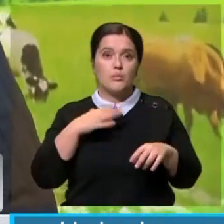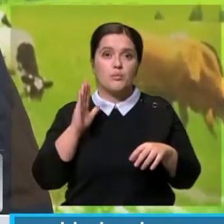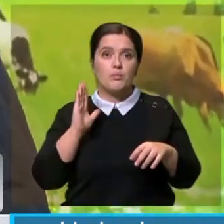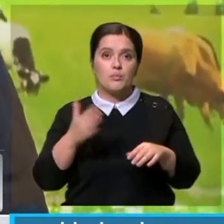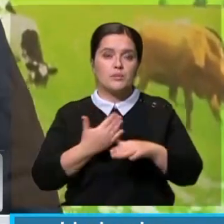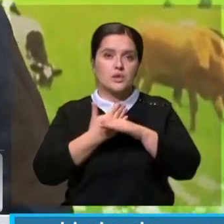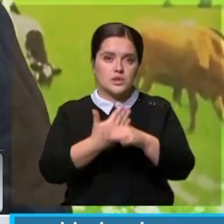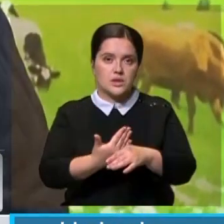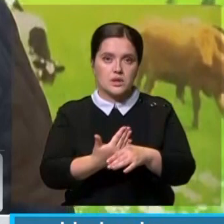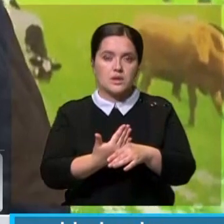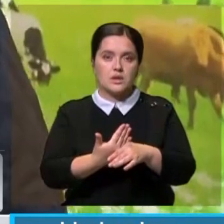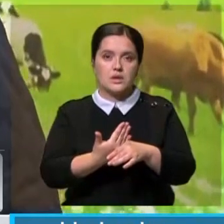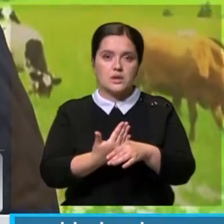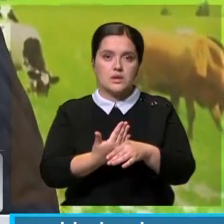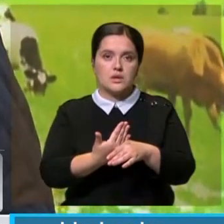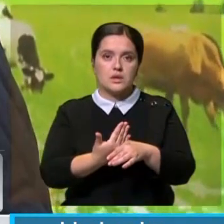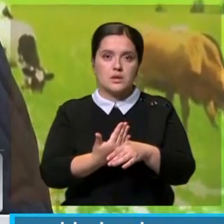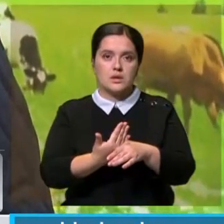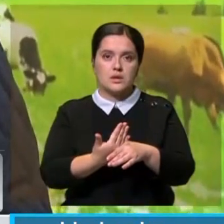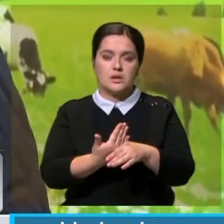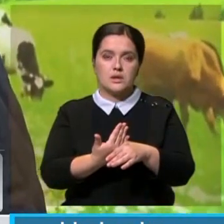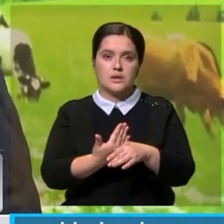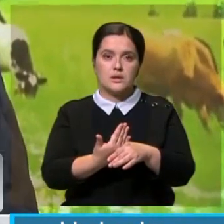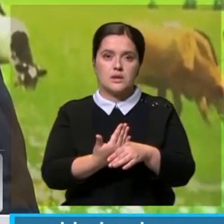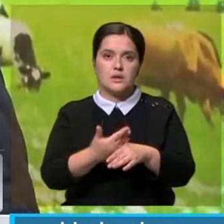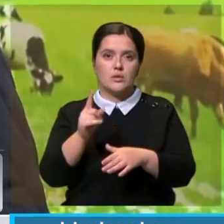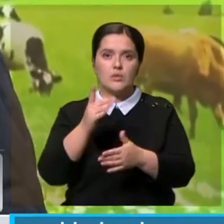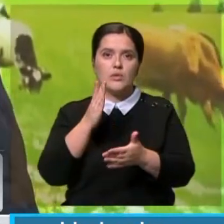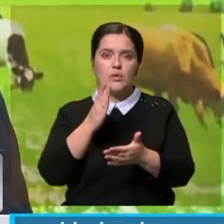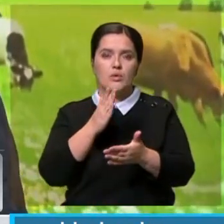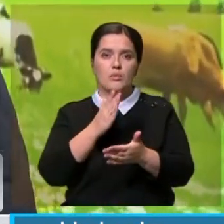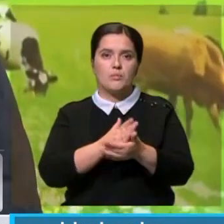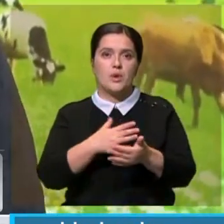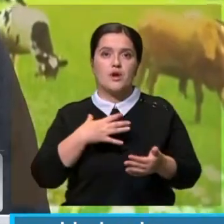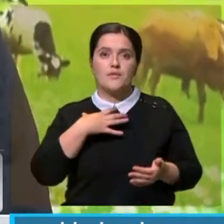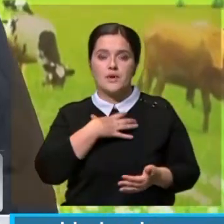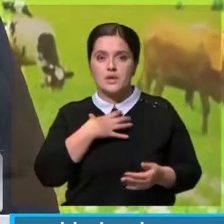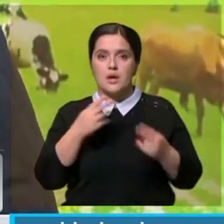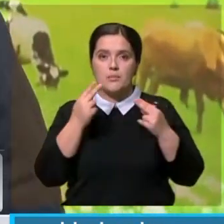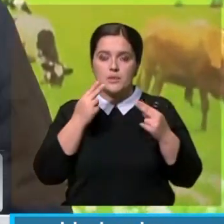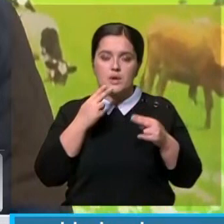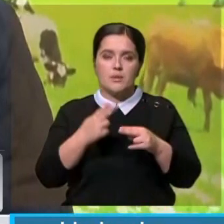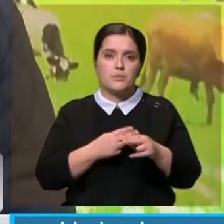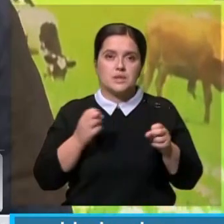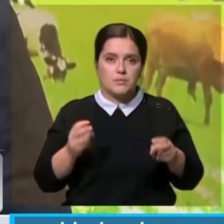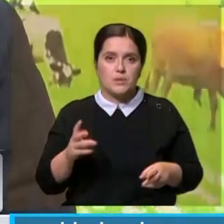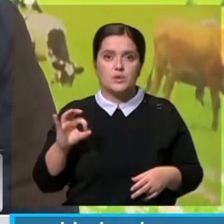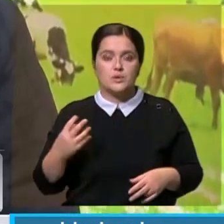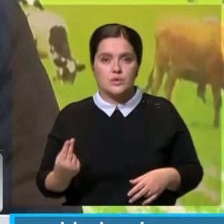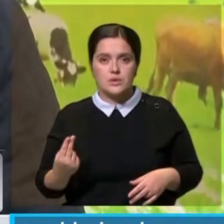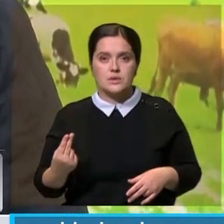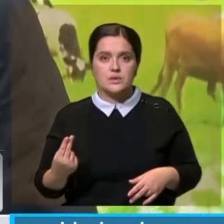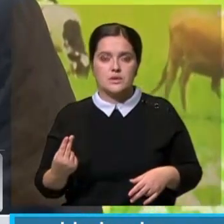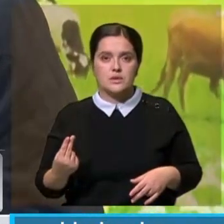поддержки оказывать, учитывая, что это сектор, который имеет большое значение с точки зрения продовольственной безопасности, социальные